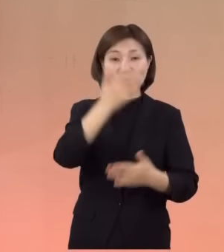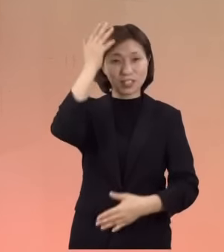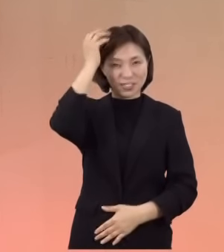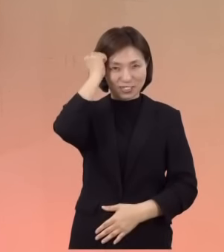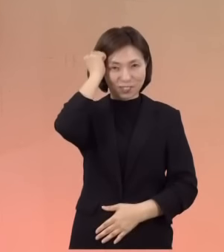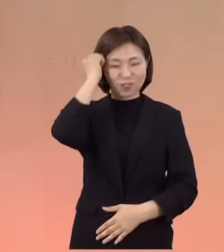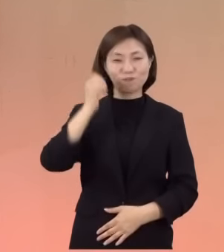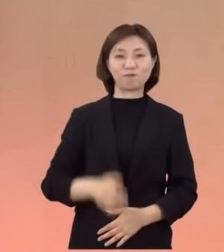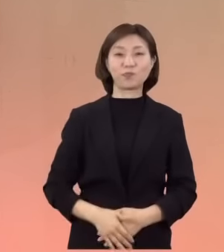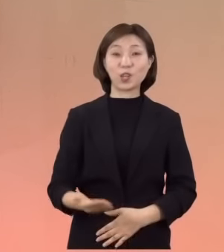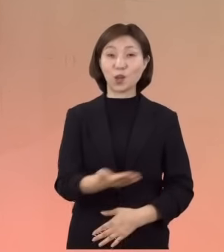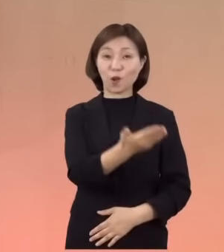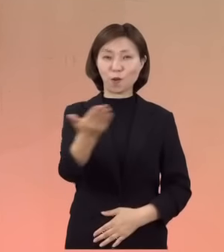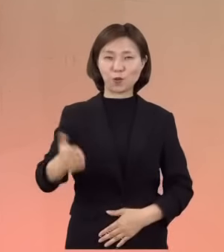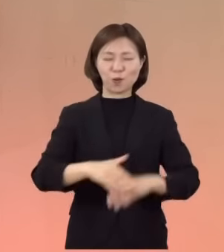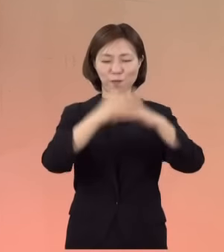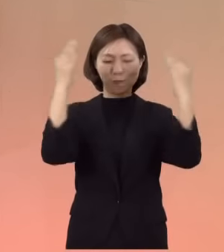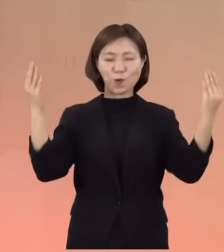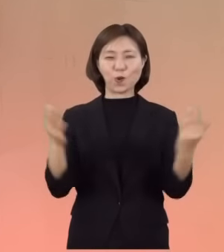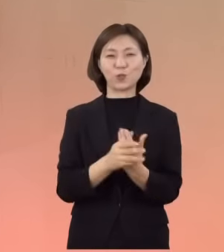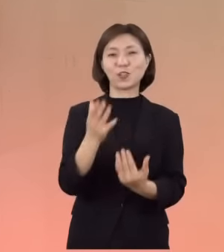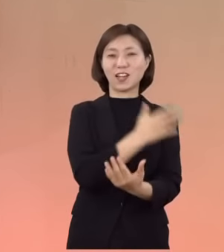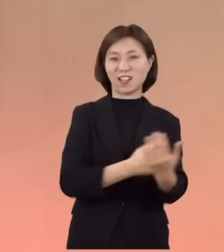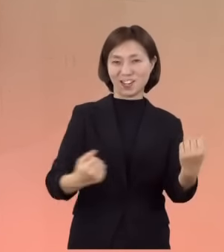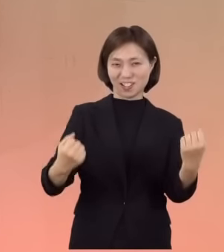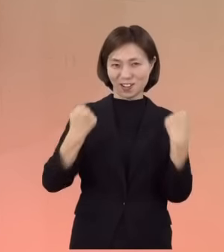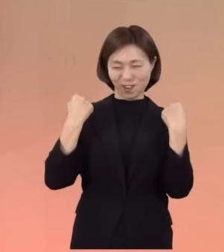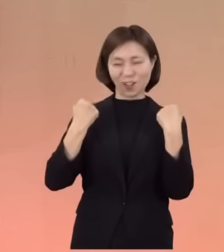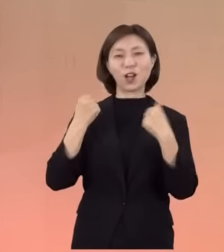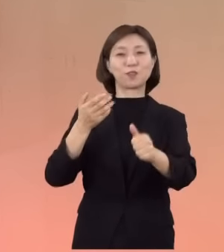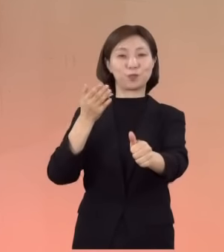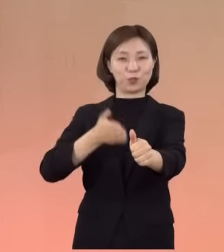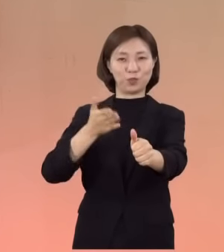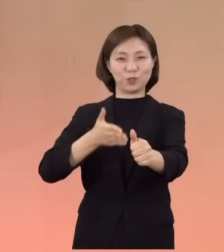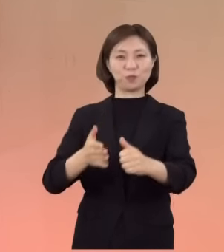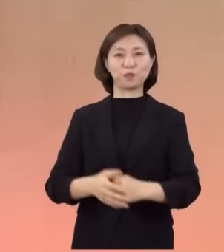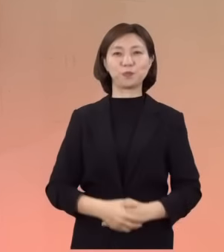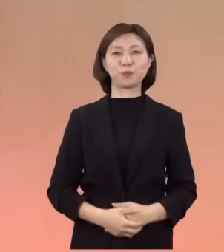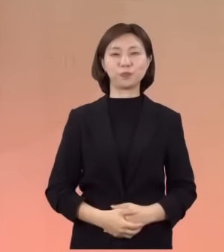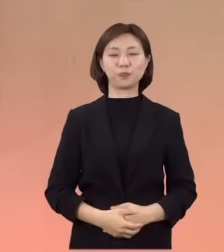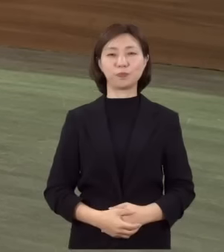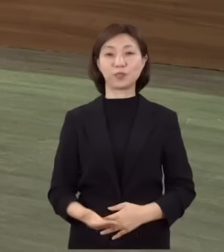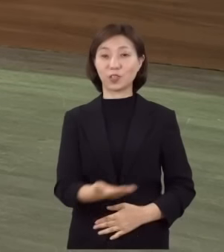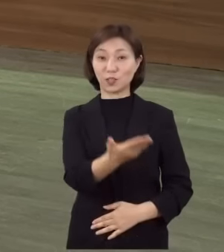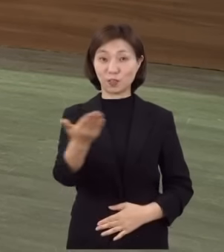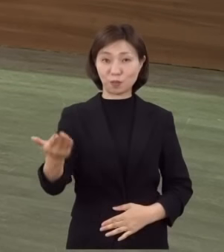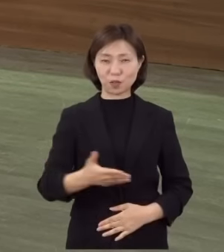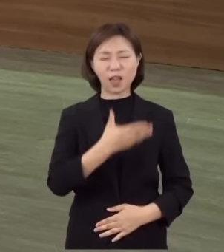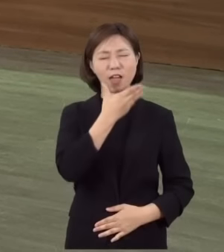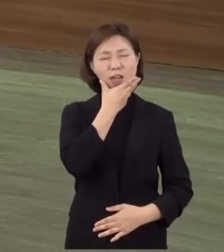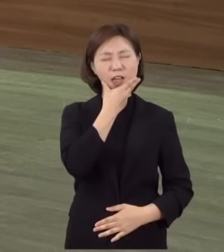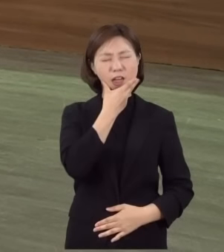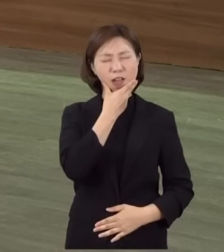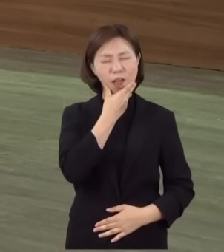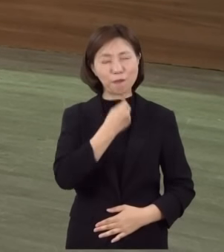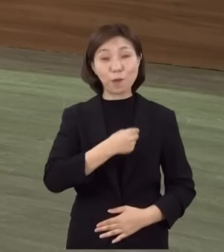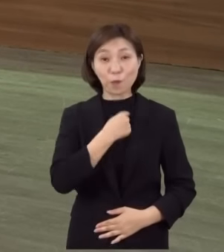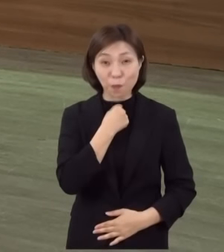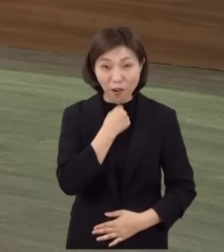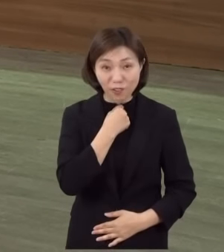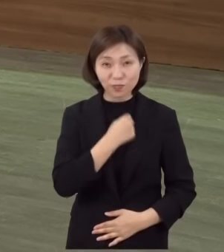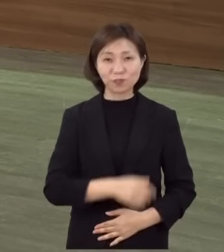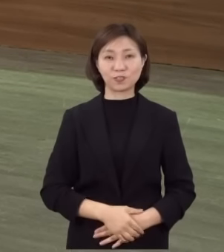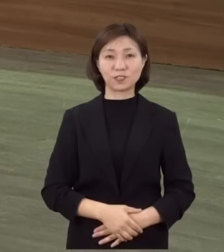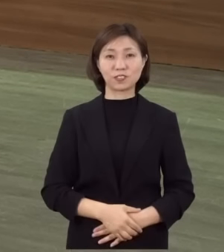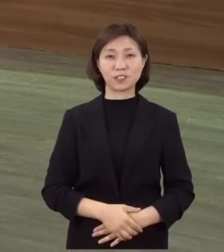바랍니다 여러분 모두 모두 건강하시기 바랍니다 여러분 행복해지고